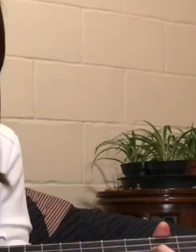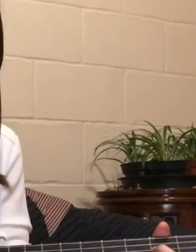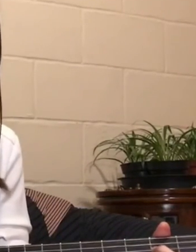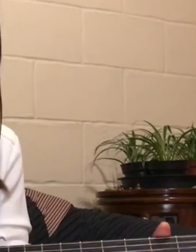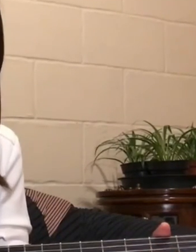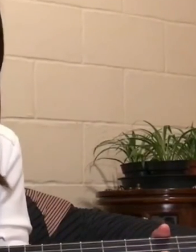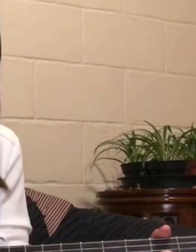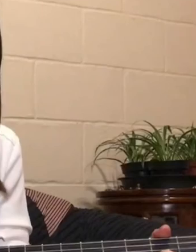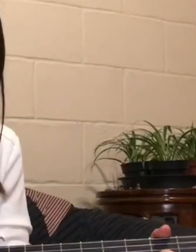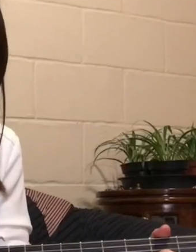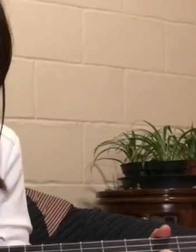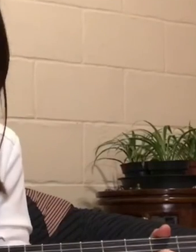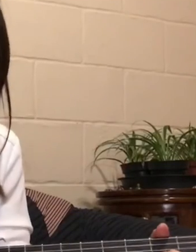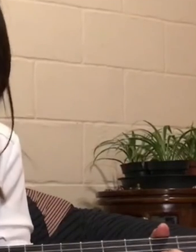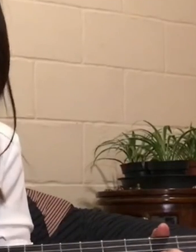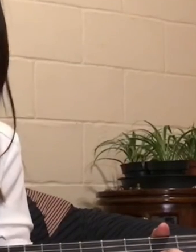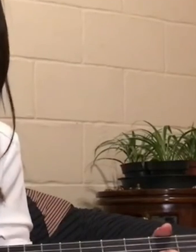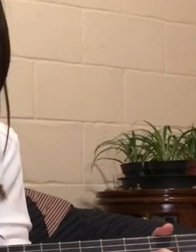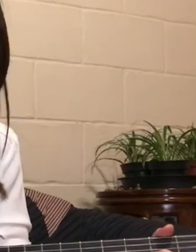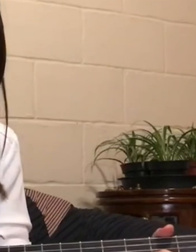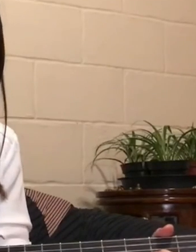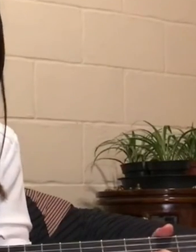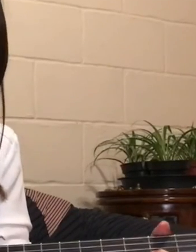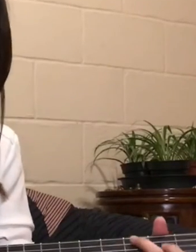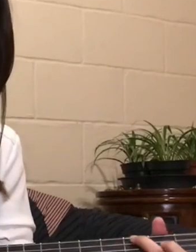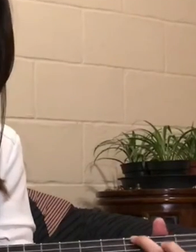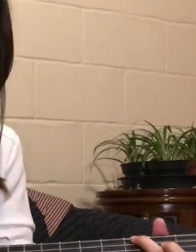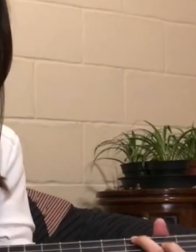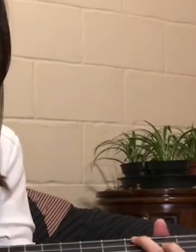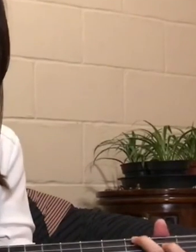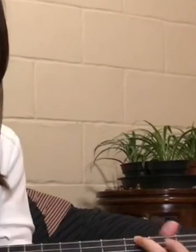aku tak ingin berakhir.